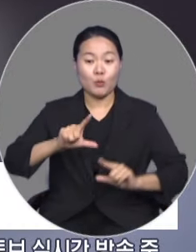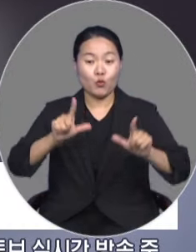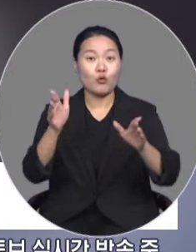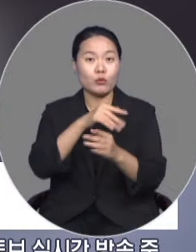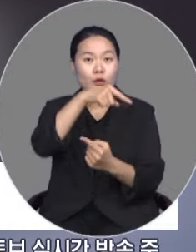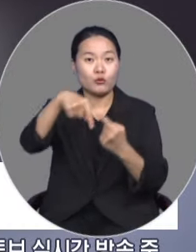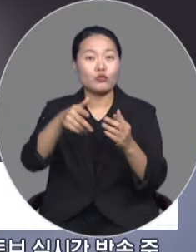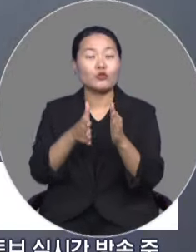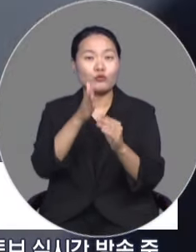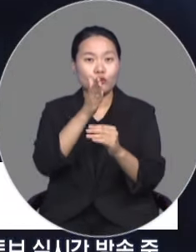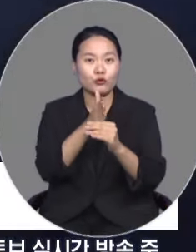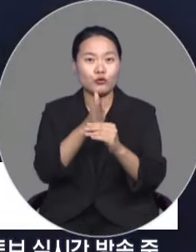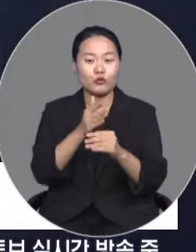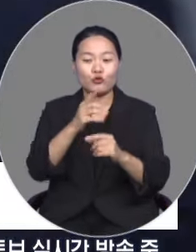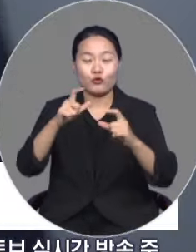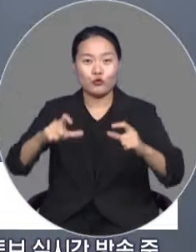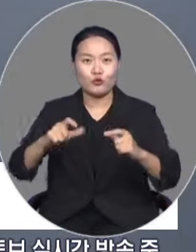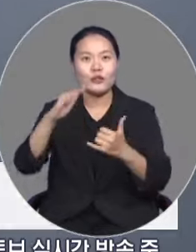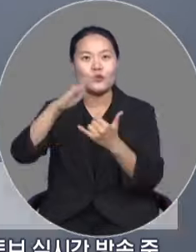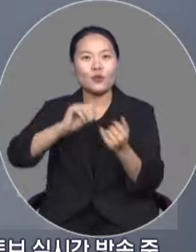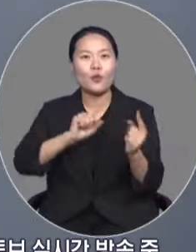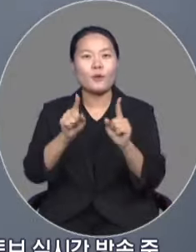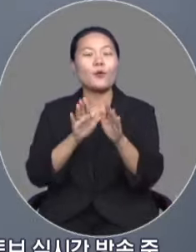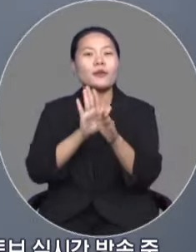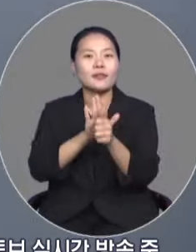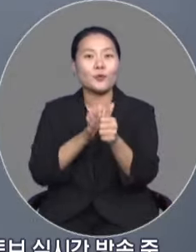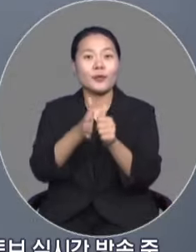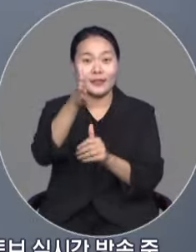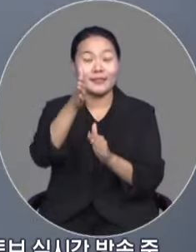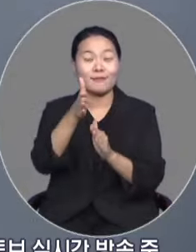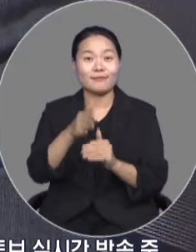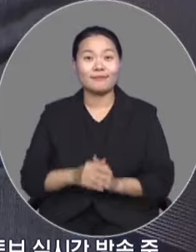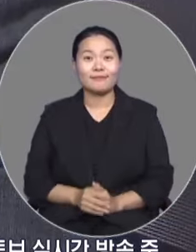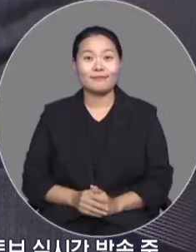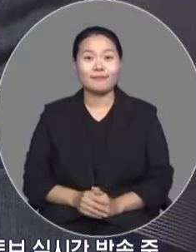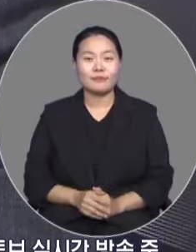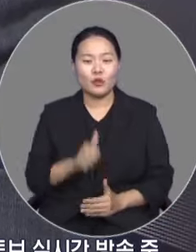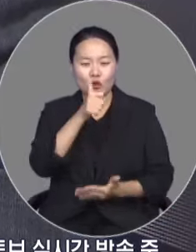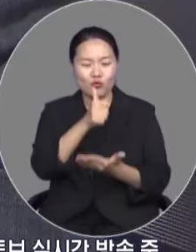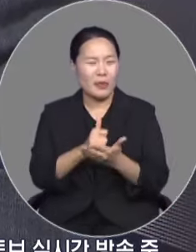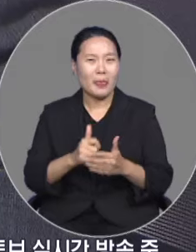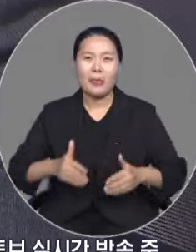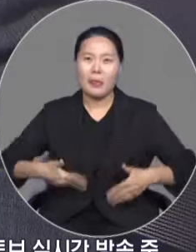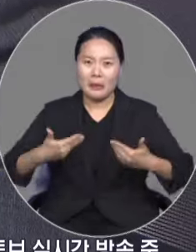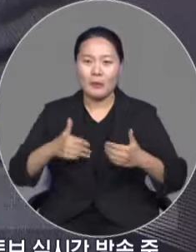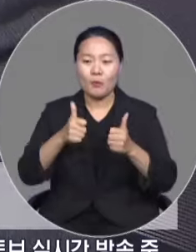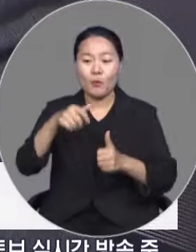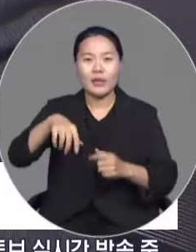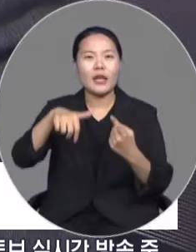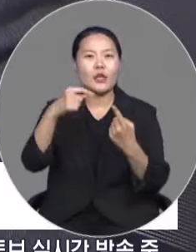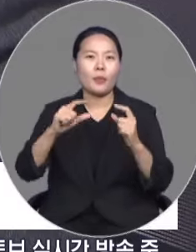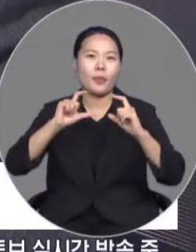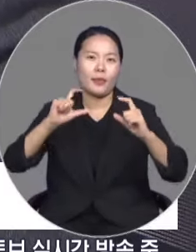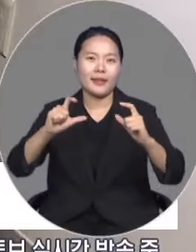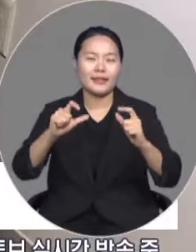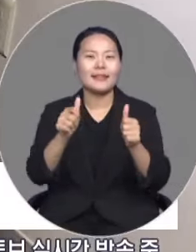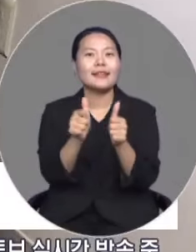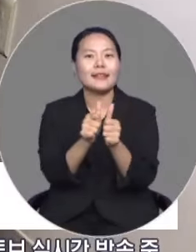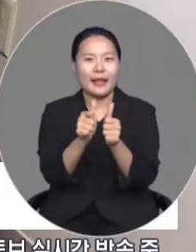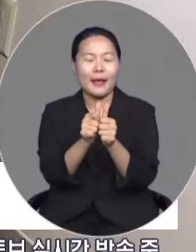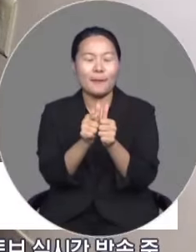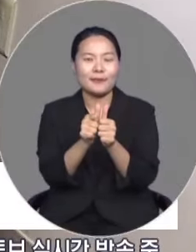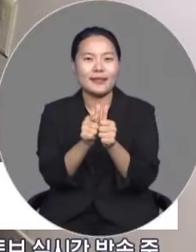2015년부터 운영하고 있는 중구의 한 청소년 회복지원시설. 비행 정도가 심하지 않아 법원에서 1호 처분을 받은